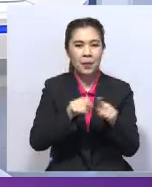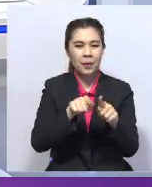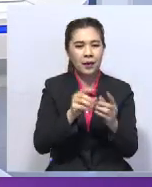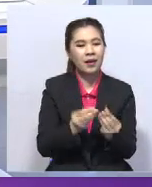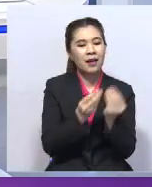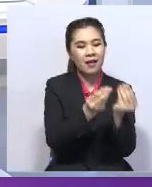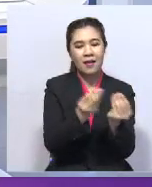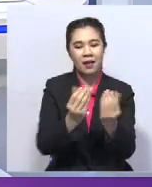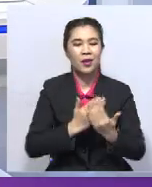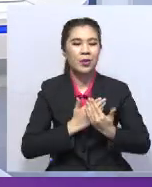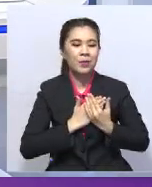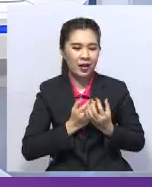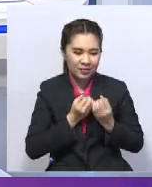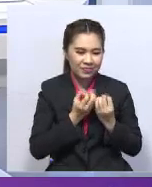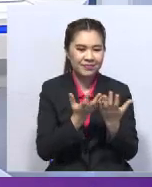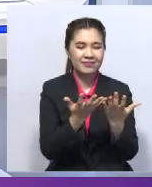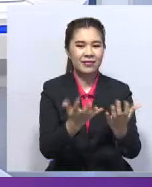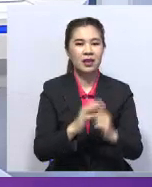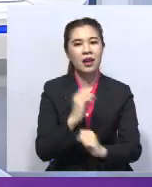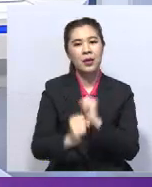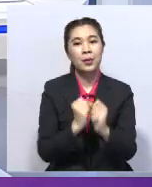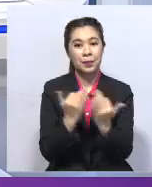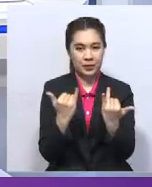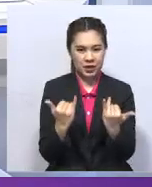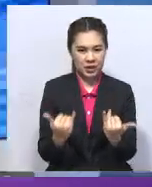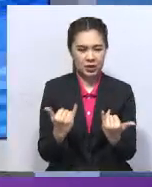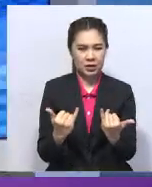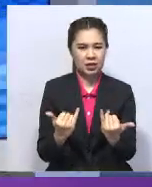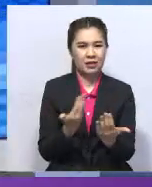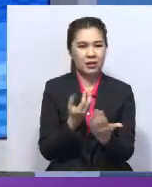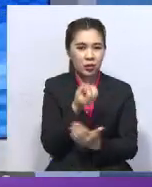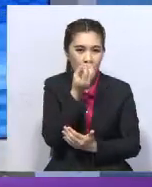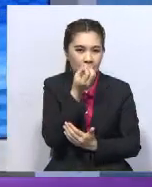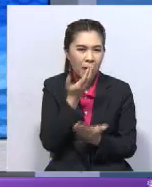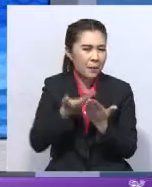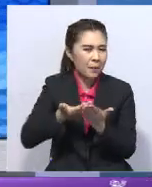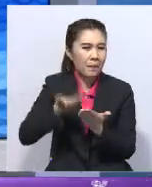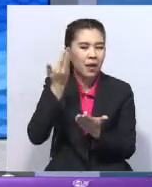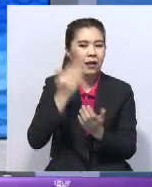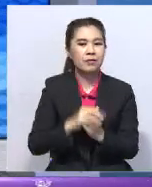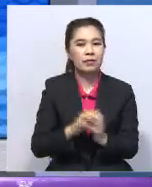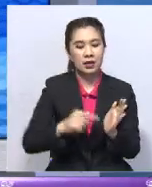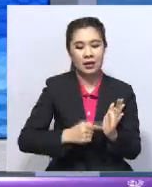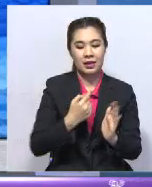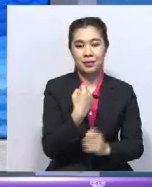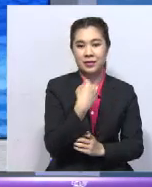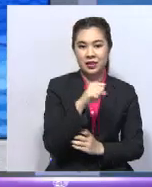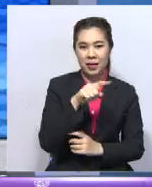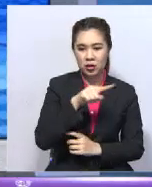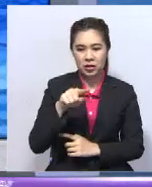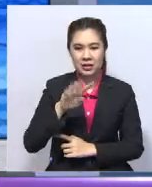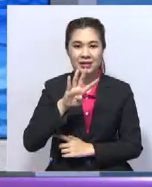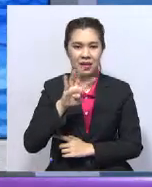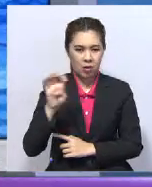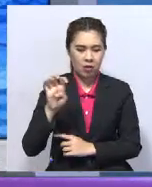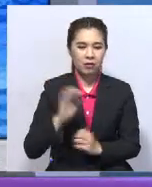งมอบความรักให้แก่กันก็คือดอกกุหลาบแต่ว่าปีนี้นะครับดอกกุหลาบเองจะมีราคาแพงตั้งแต่ถูกสุดนะครับก็คือ10บาทไปจนถึง400บ